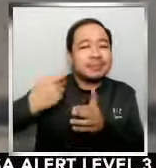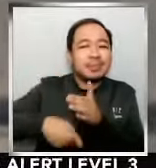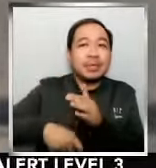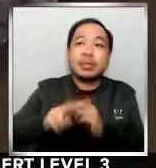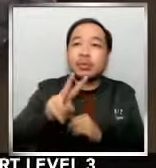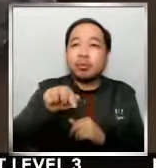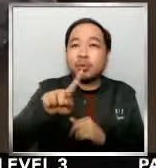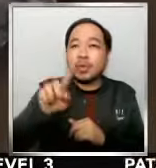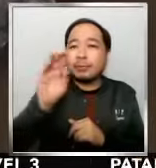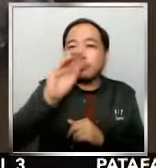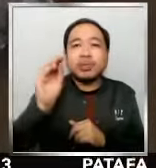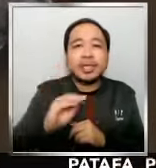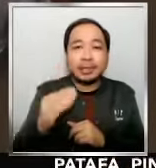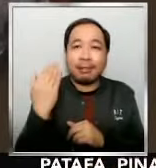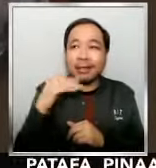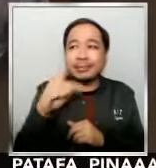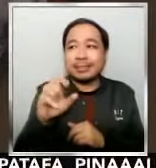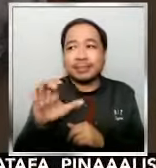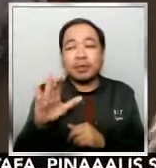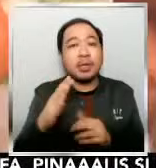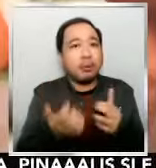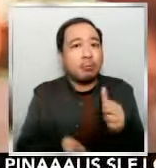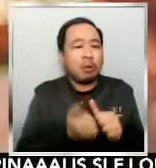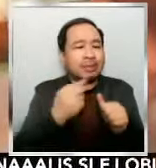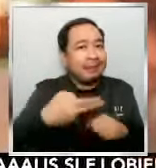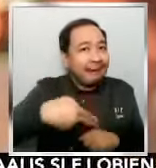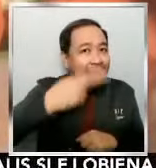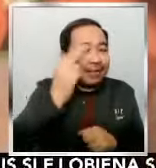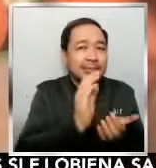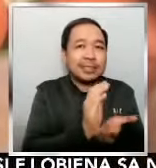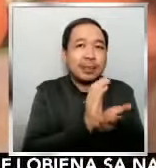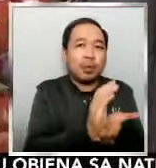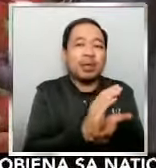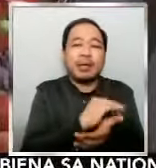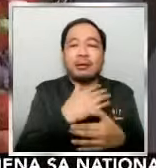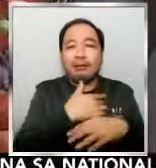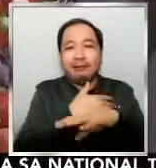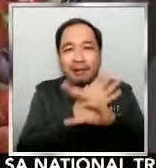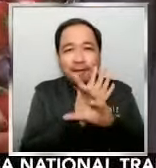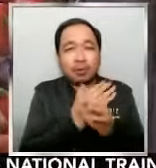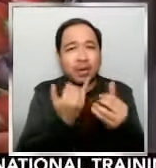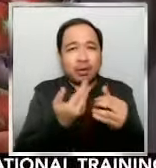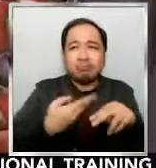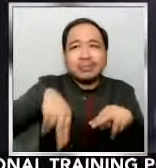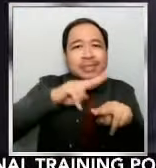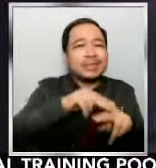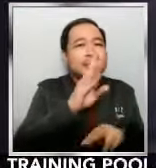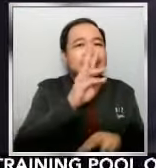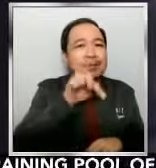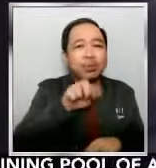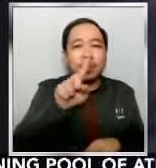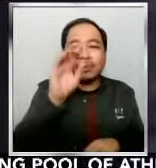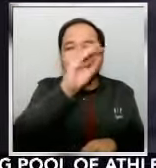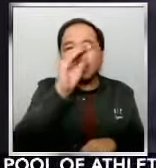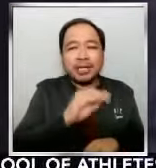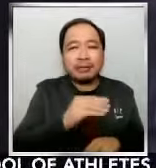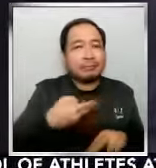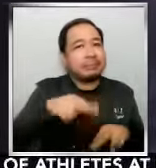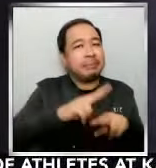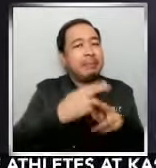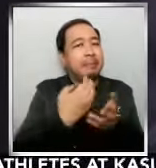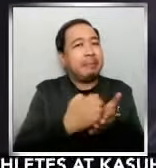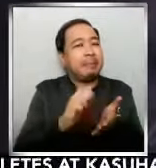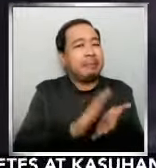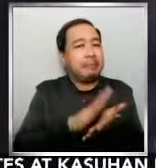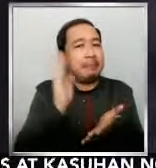2.1%, habang pinakamataas naman sa Zamboanga Peninsula at Davao Region na nasa 6.1%. Bernadette Reyes,